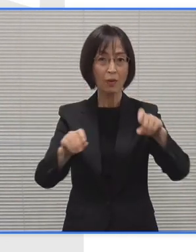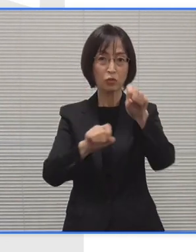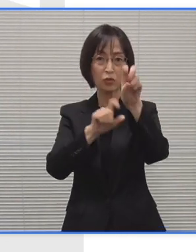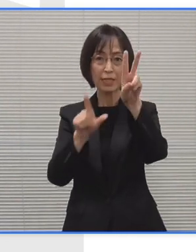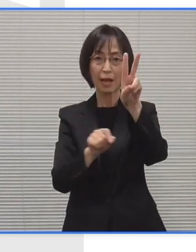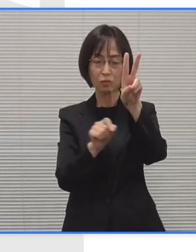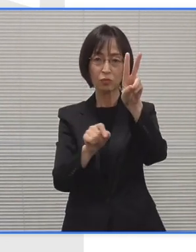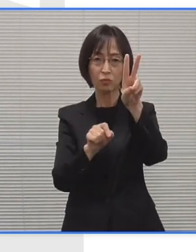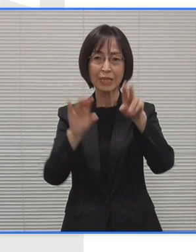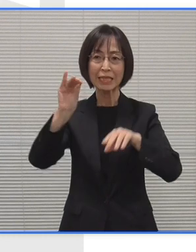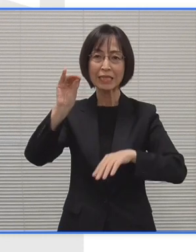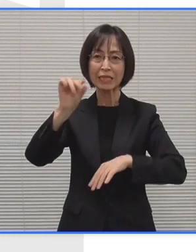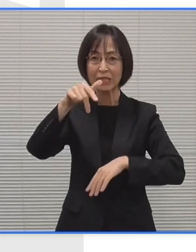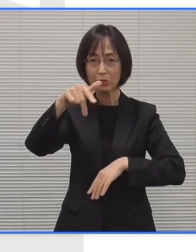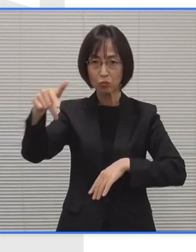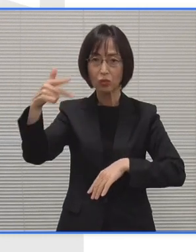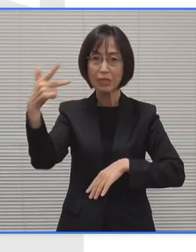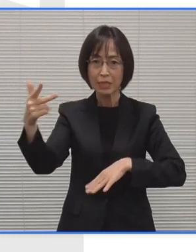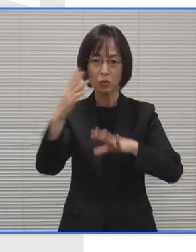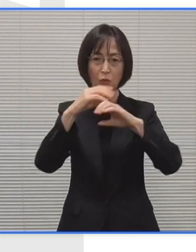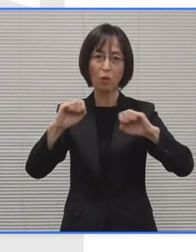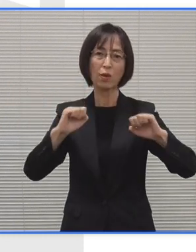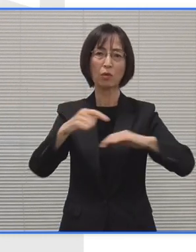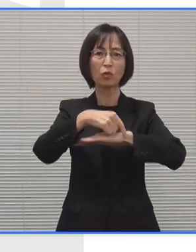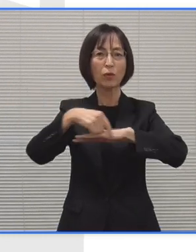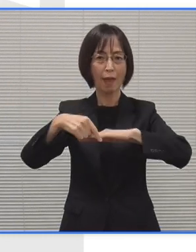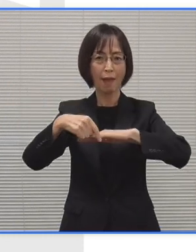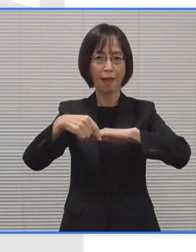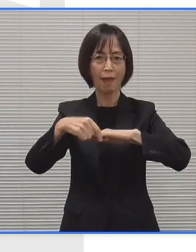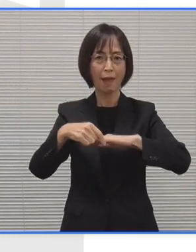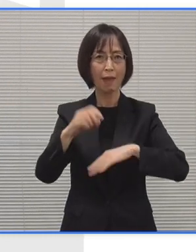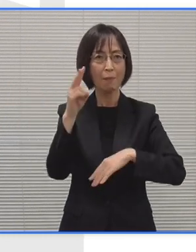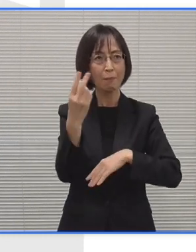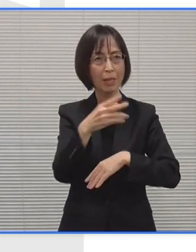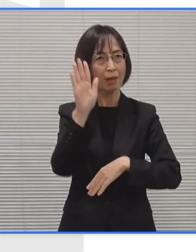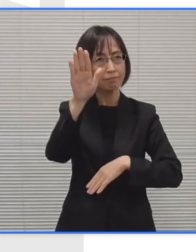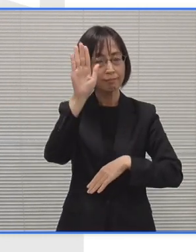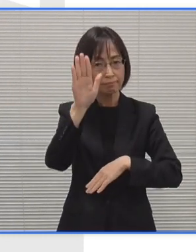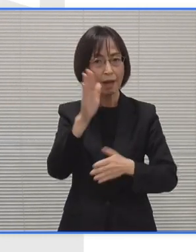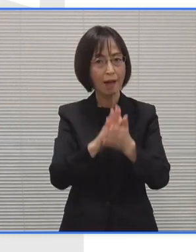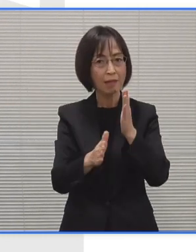に秩父市と結びますので、またご報告を申し上げた